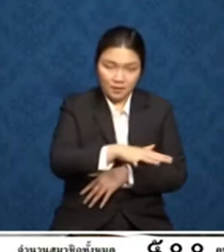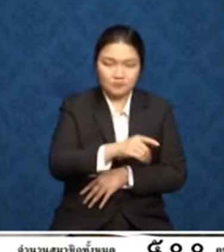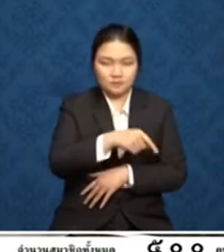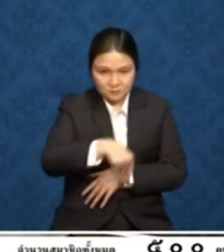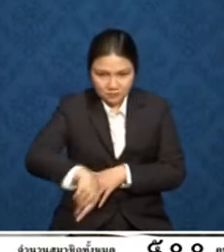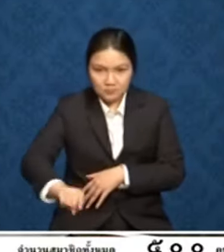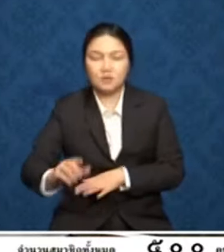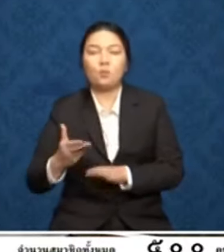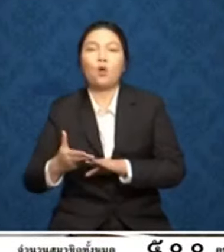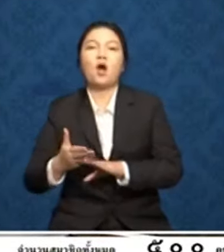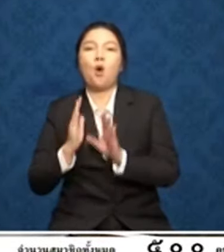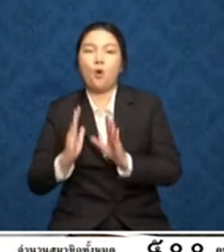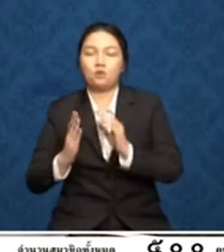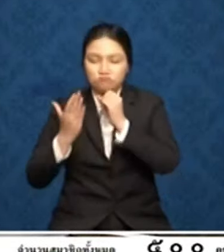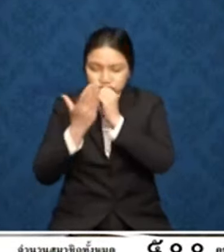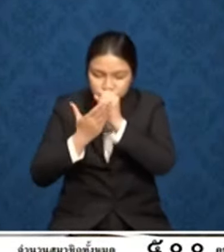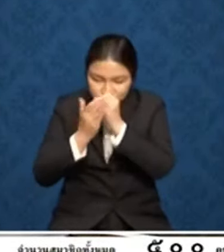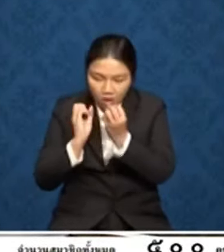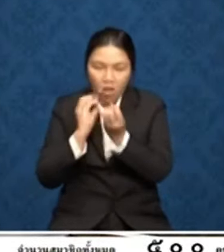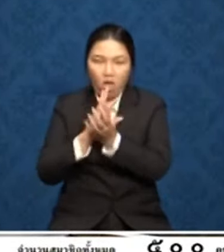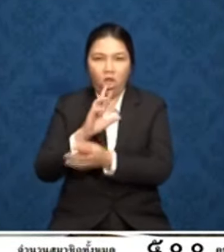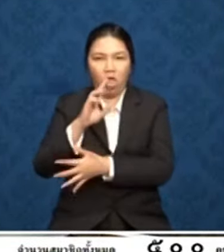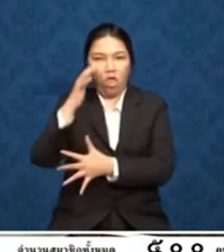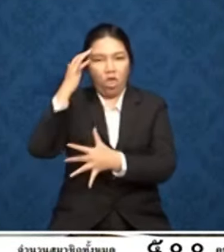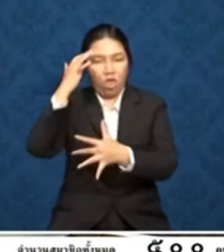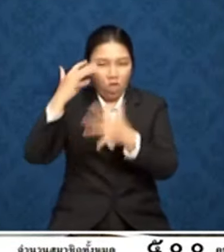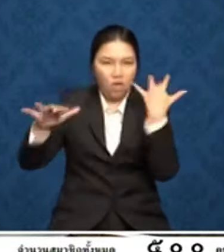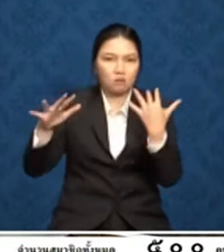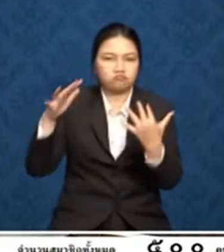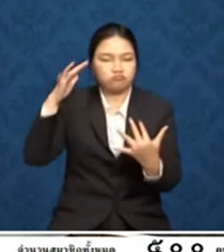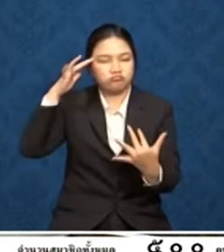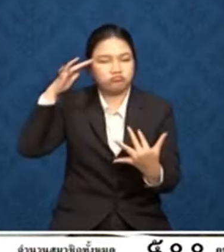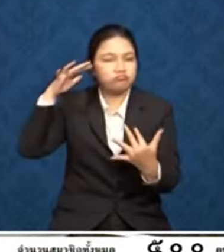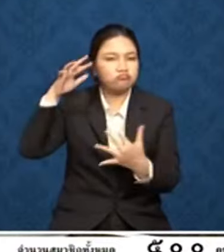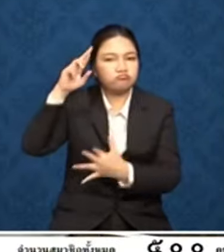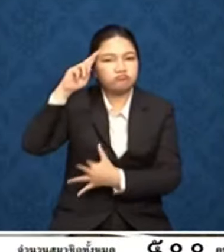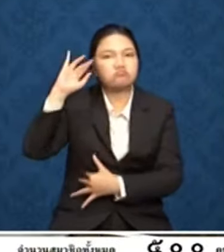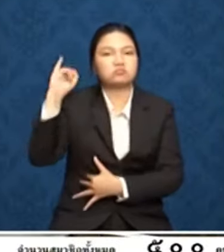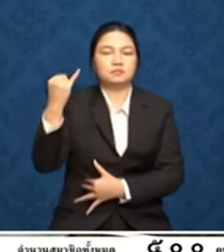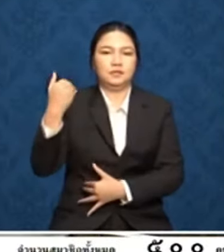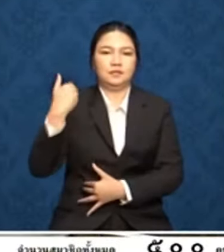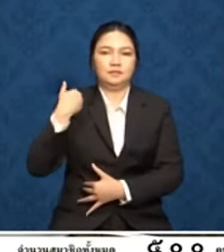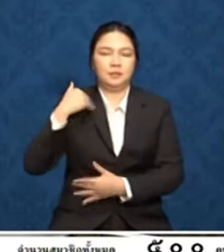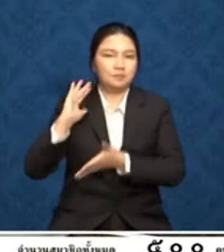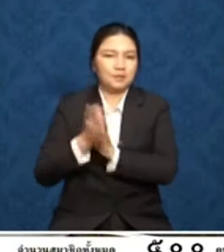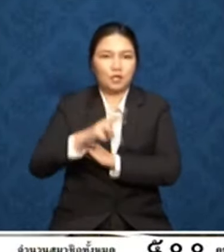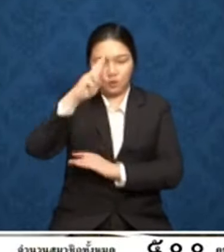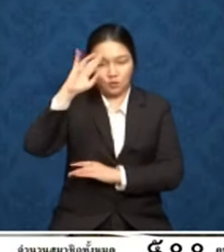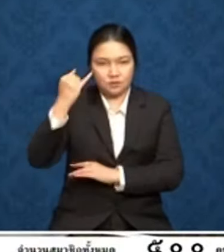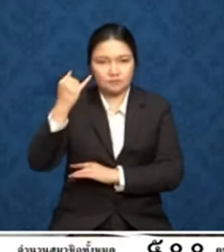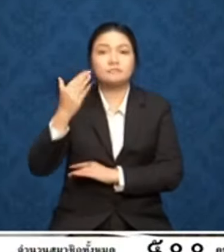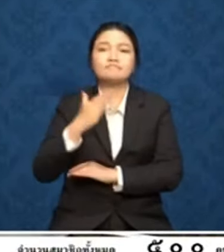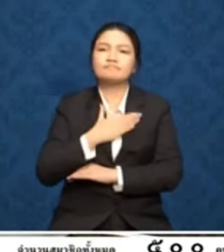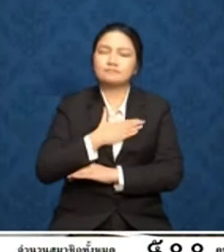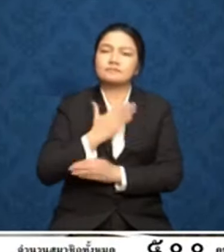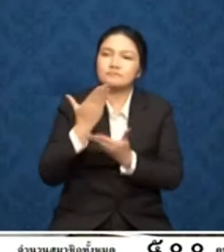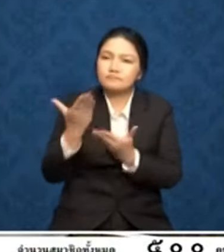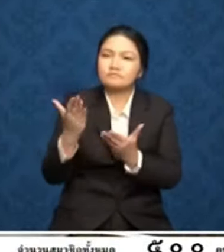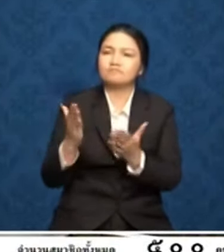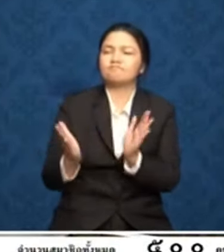าเสพติดวันนี้เนี่ยดิฉันต้องขอบคุณนะคะท่านรัฐมนตรีแล้วก็ต้องเอ่ยชื่นชมนะคะท่านรัฐมนตรี